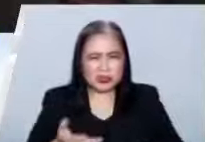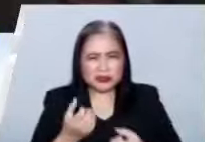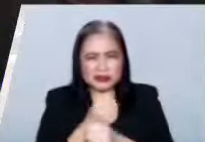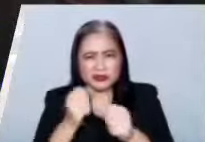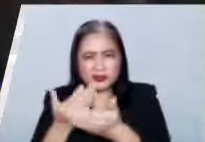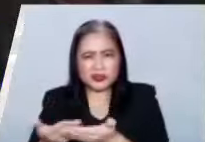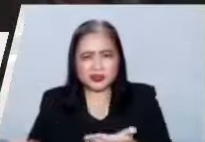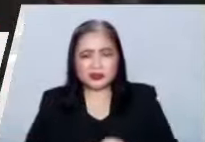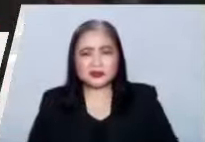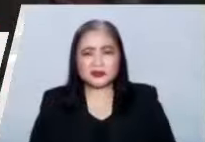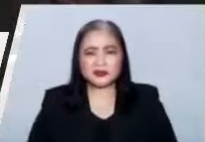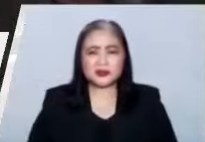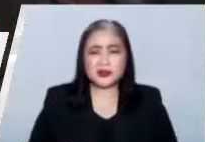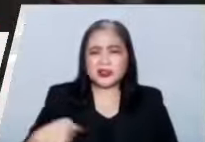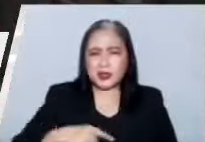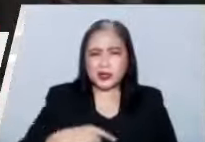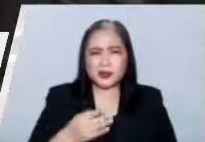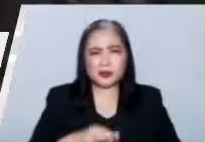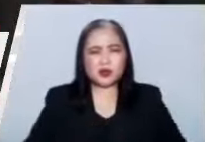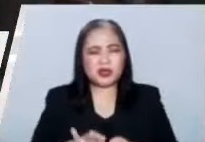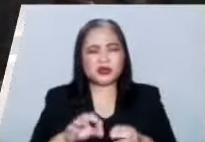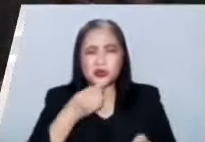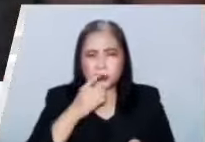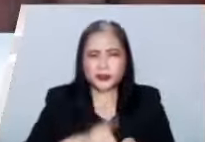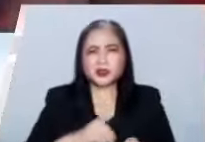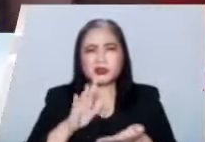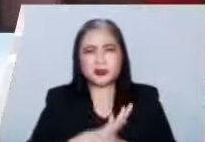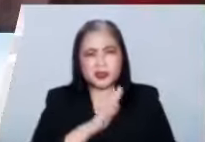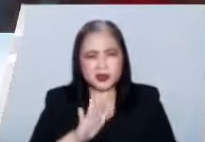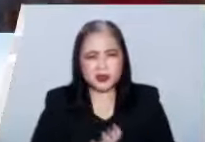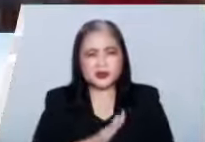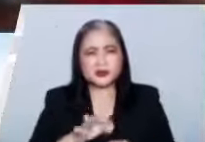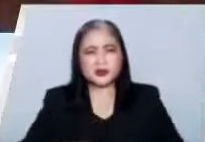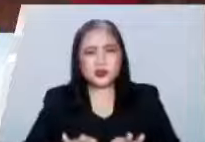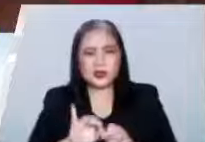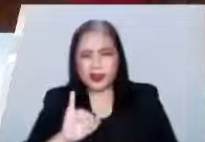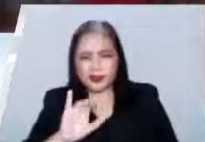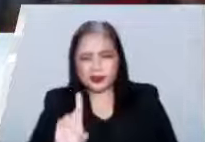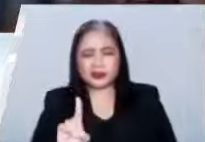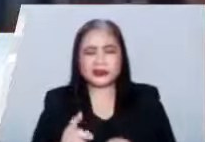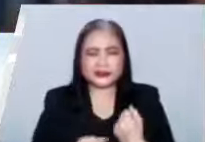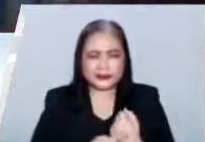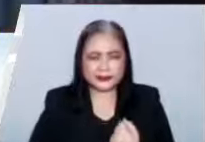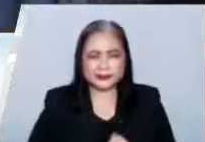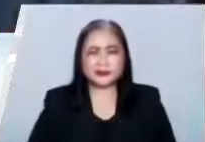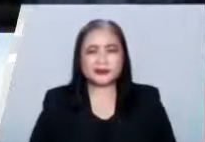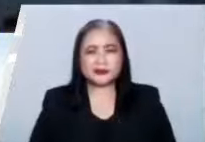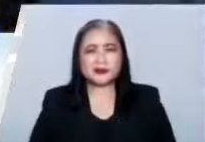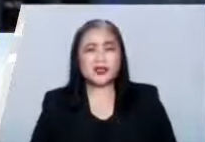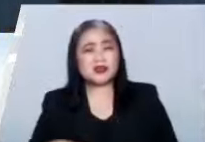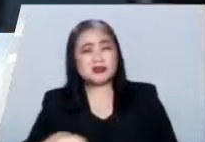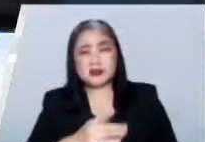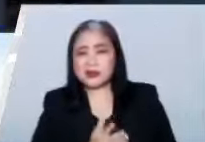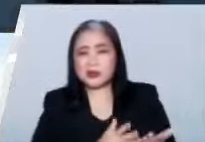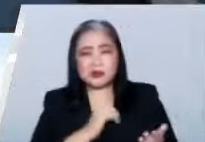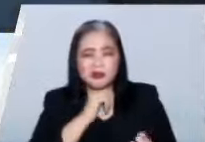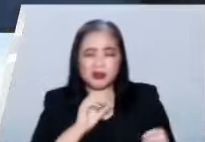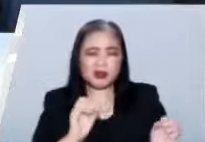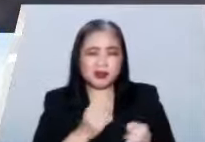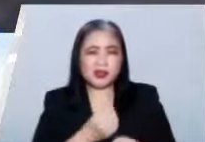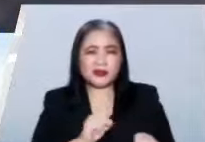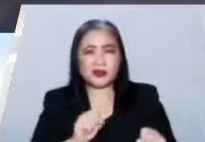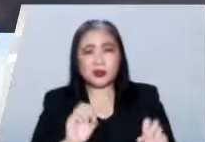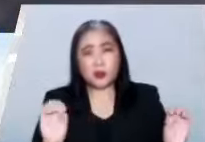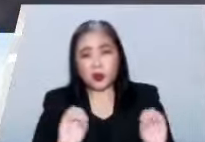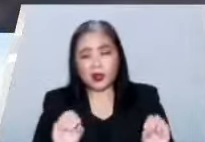lang mga ID papeles lahat y lang may Ilan na wala talagang naisalba kundi ang kanilang mga alaga sa bahay